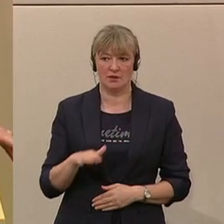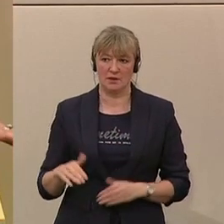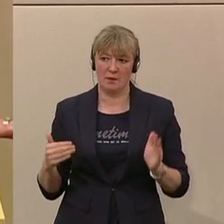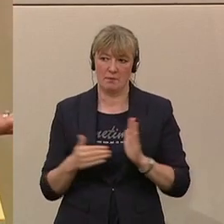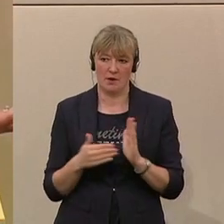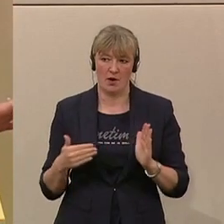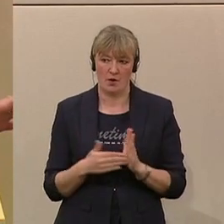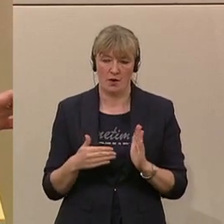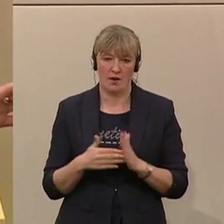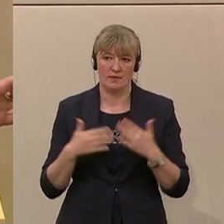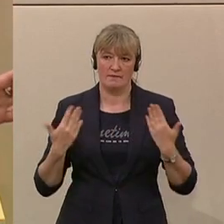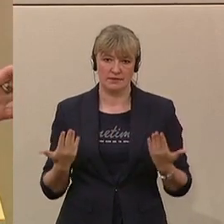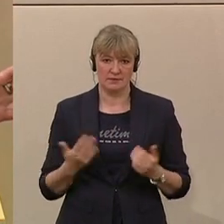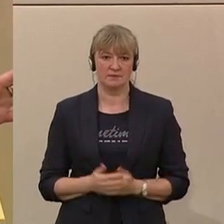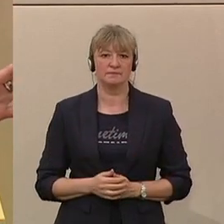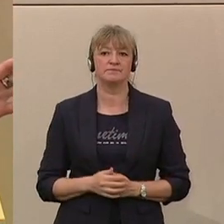einen eine